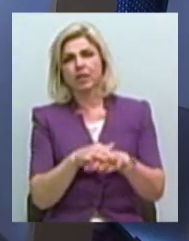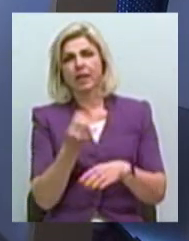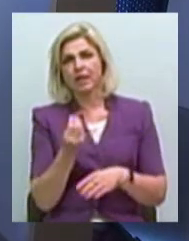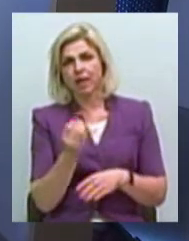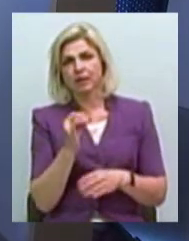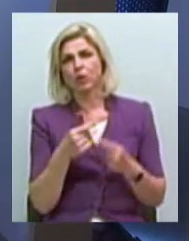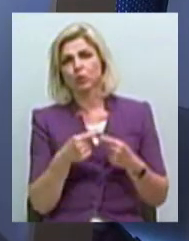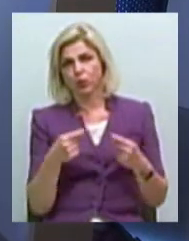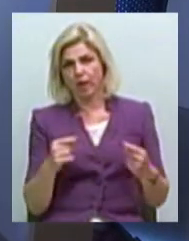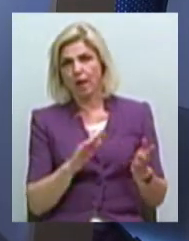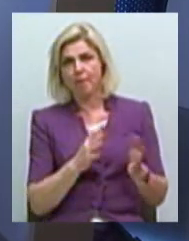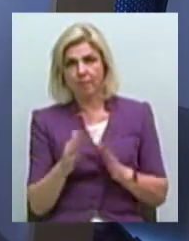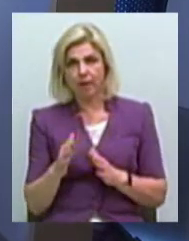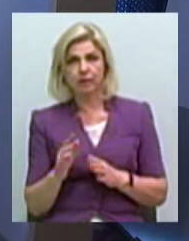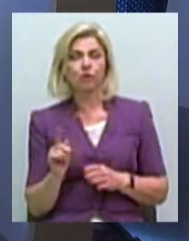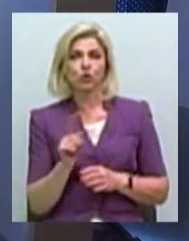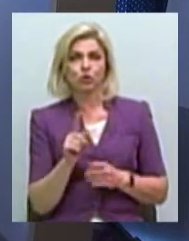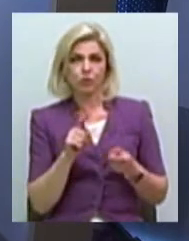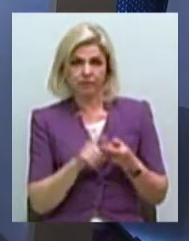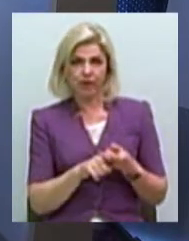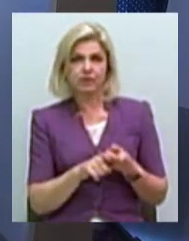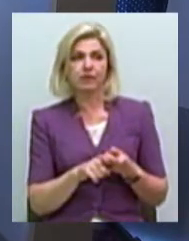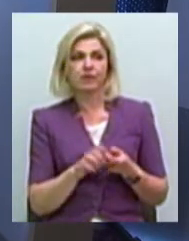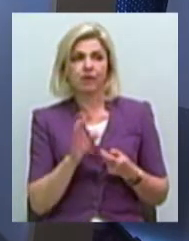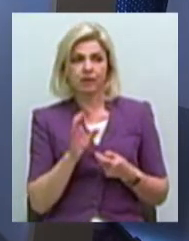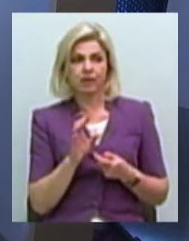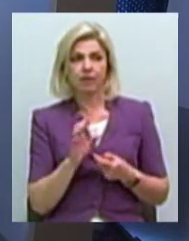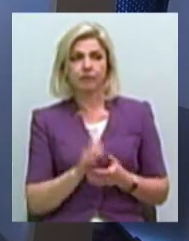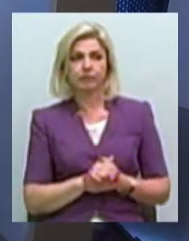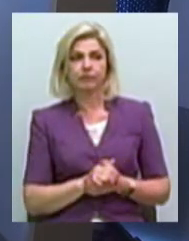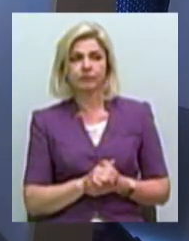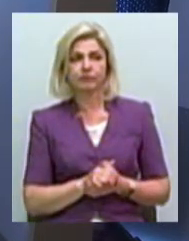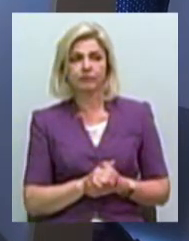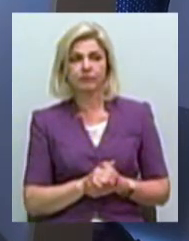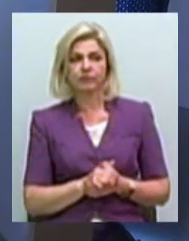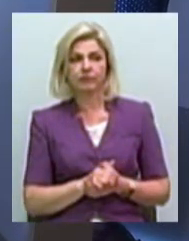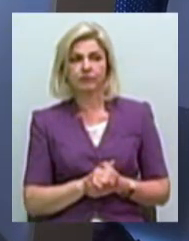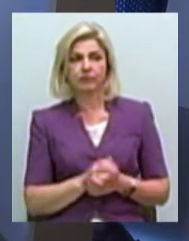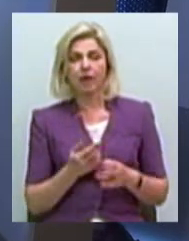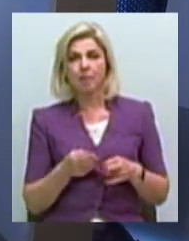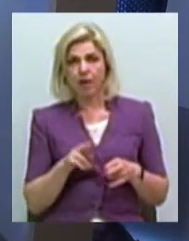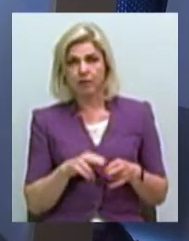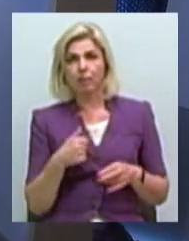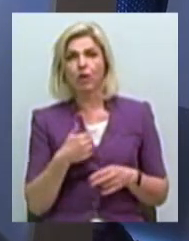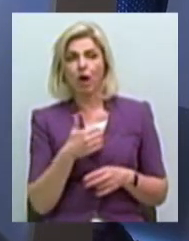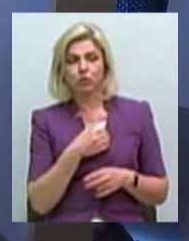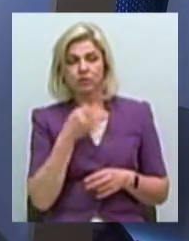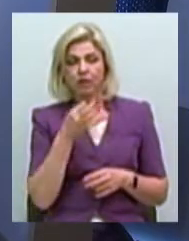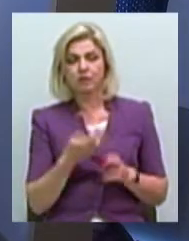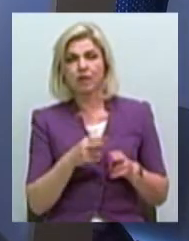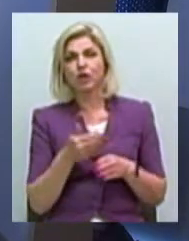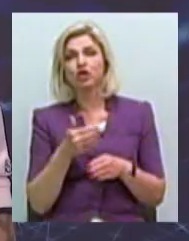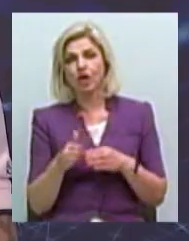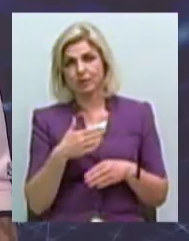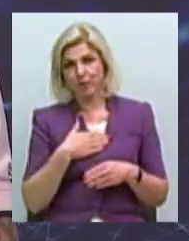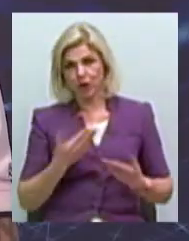других моментов, которые касались вот этих всех аспектов. Поэтому я хочу сказать, что это является частью моей